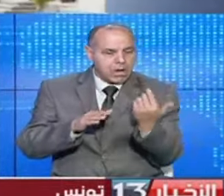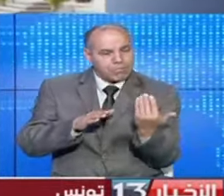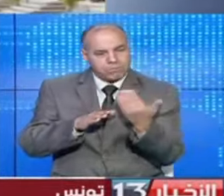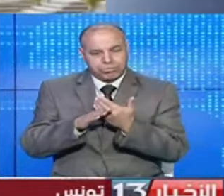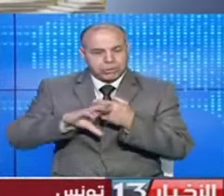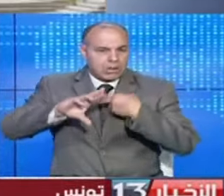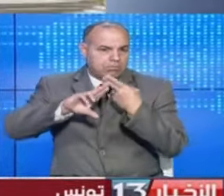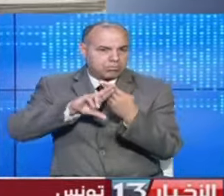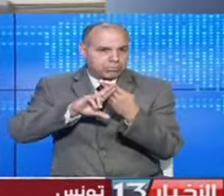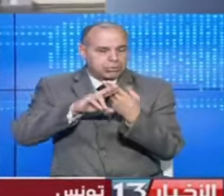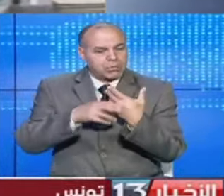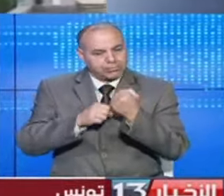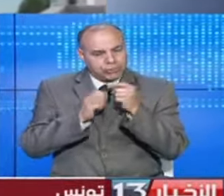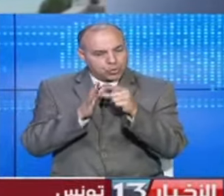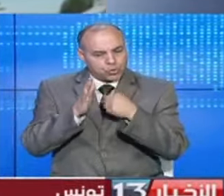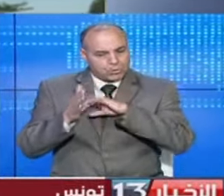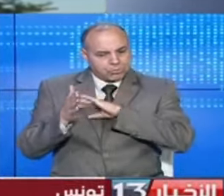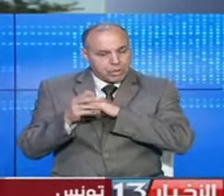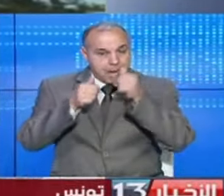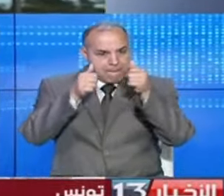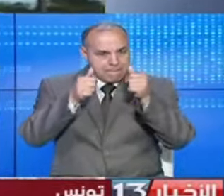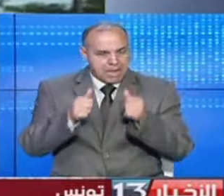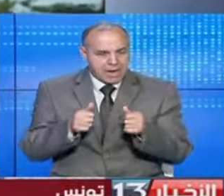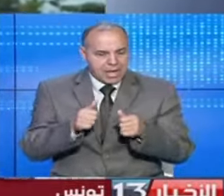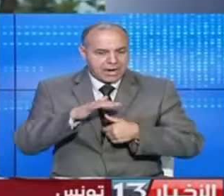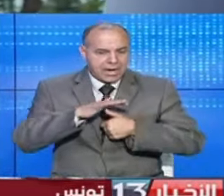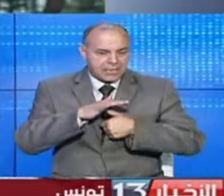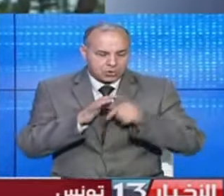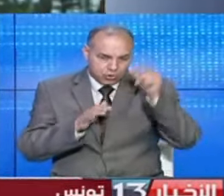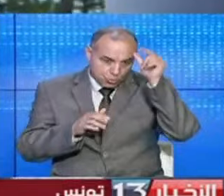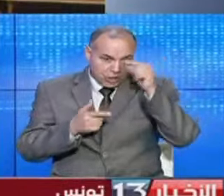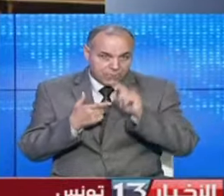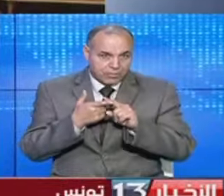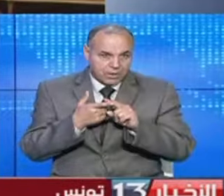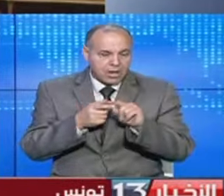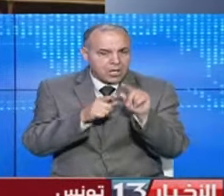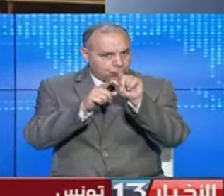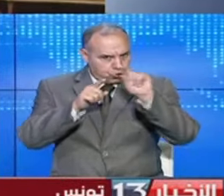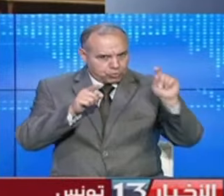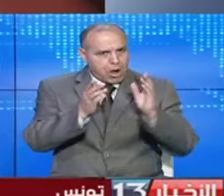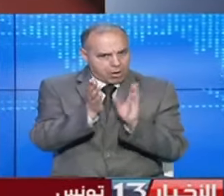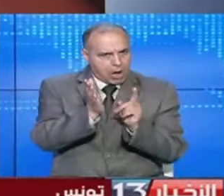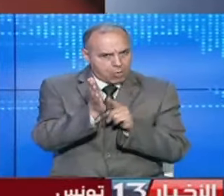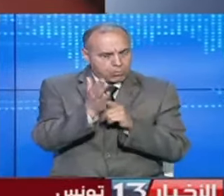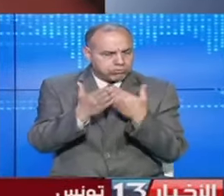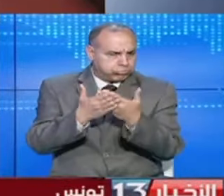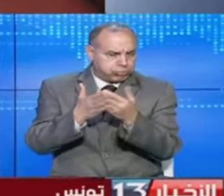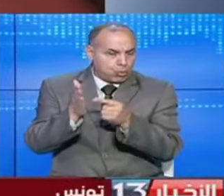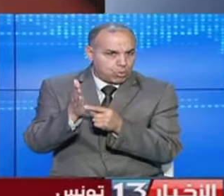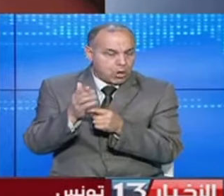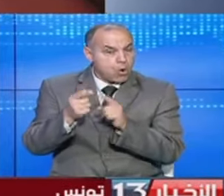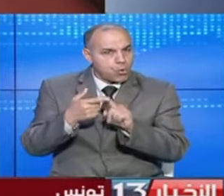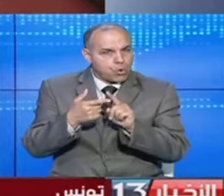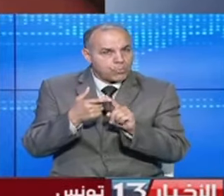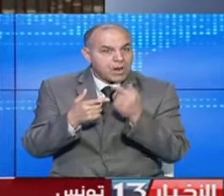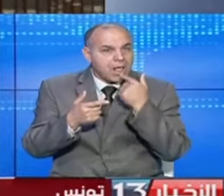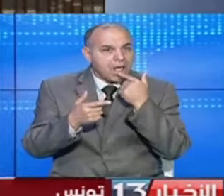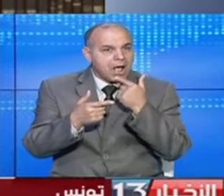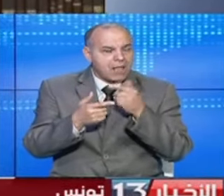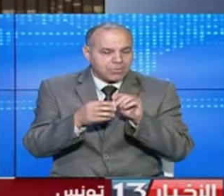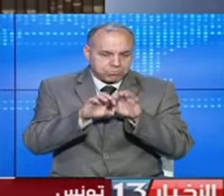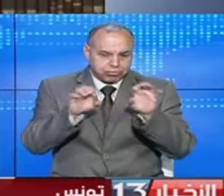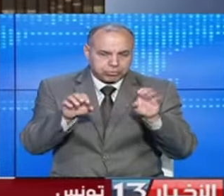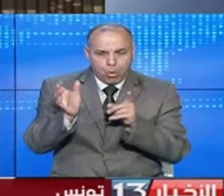الرد والذي يكفله له الدستور وفق بلاغ لرئاسة الجمهورية بجملة من الحجج القانونية أهمها تلك